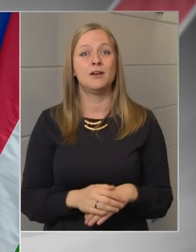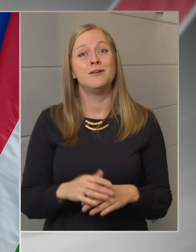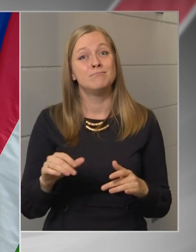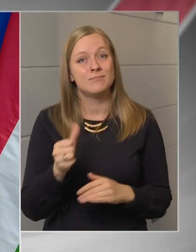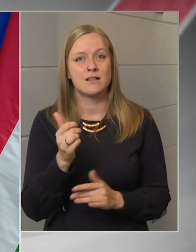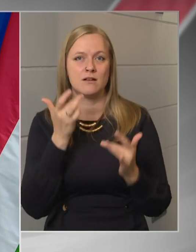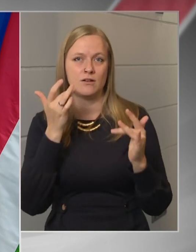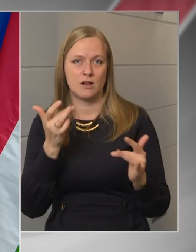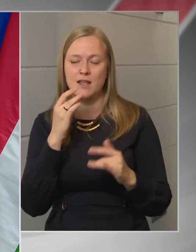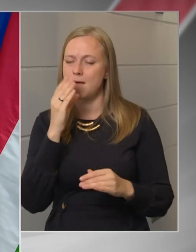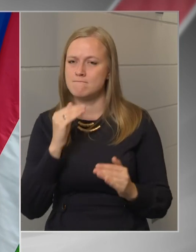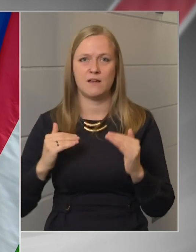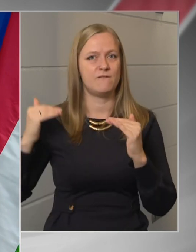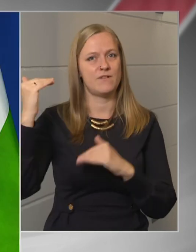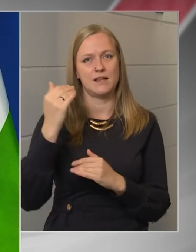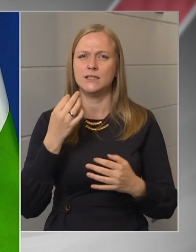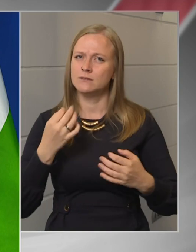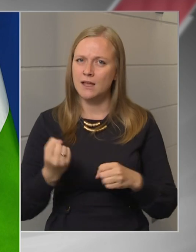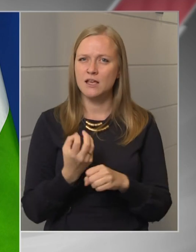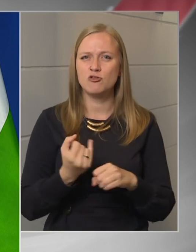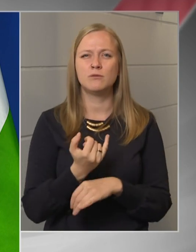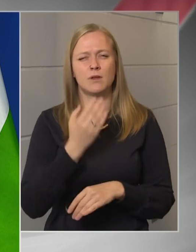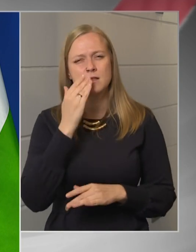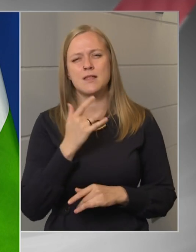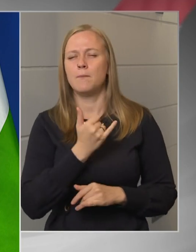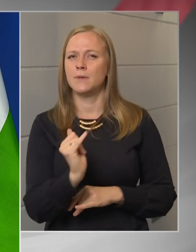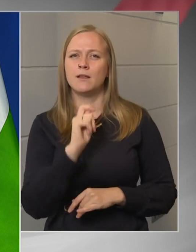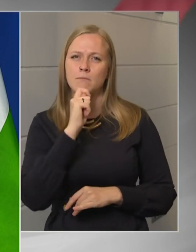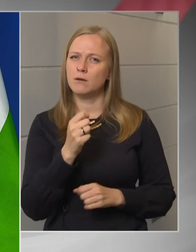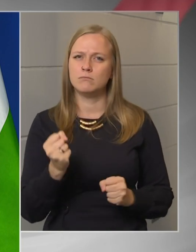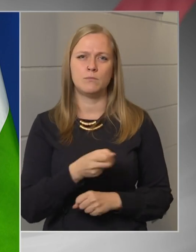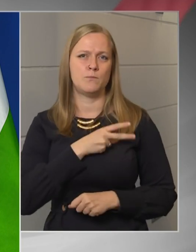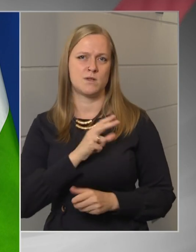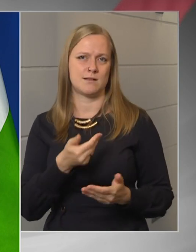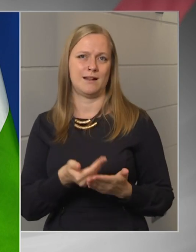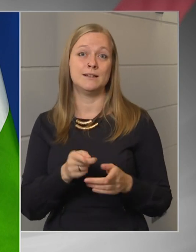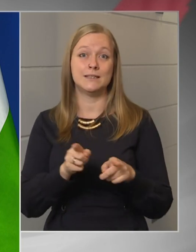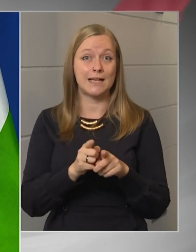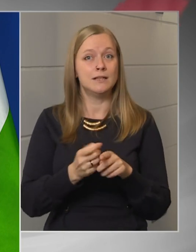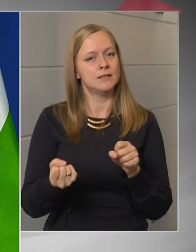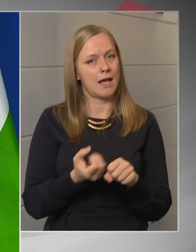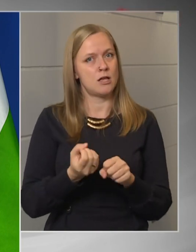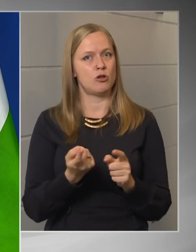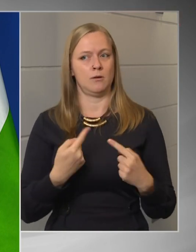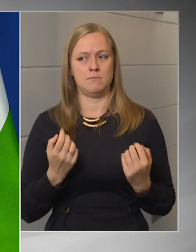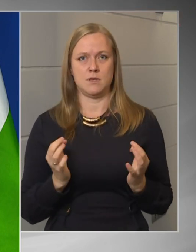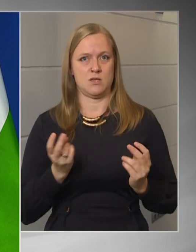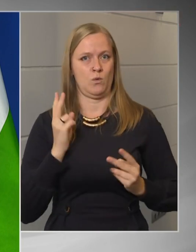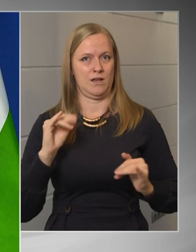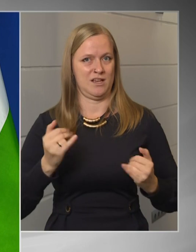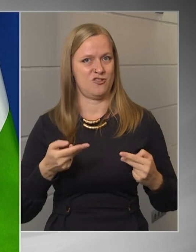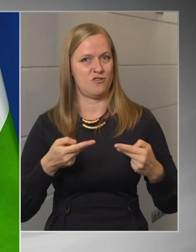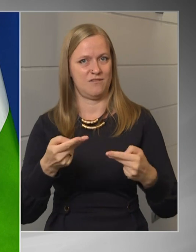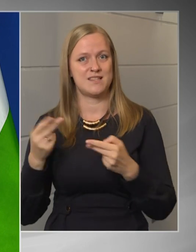gratulálunk ehhez az emberfeletti teljesítményhez, és azt hiszem, hogy minden magyart nagyon püszkévé tettek, hogy ilyen teljesítménnyel a mi jó hírünket is